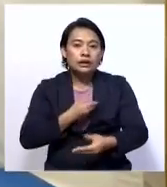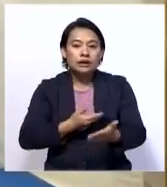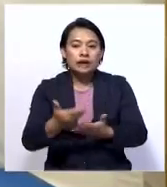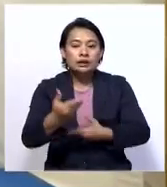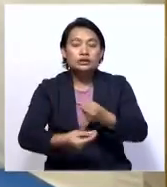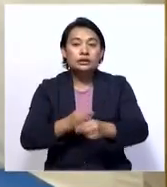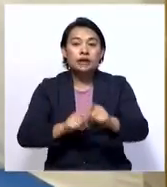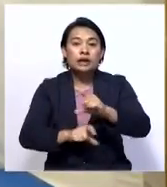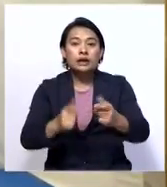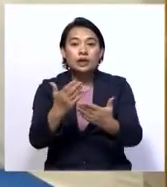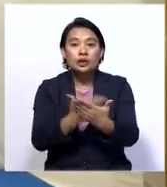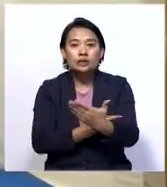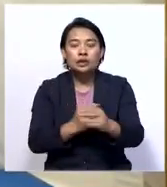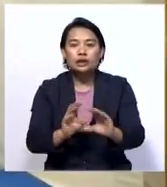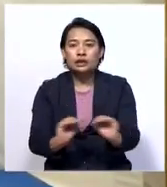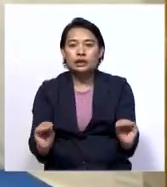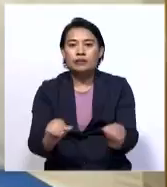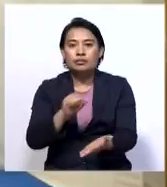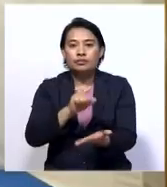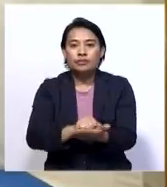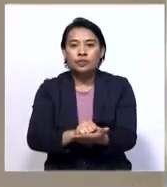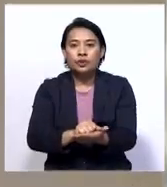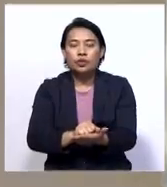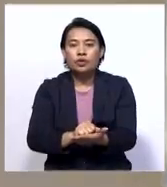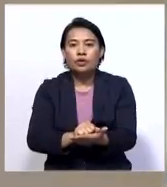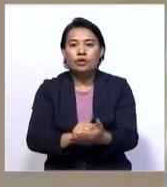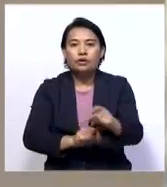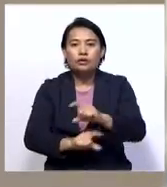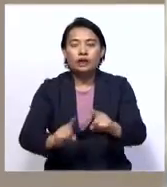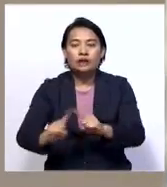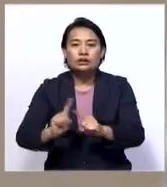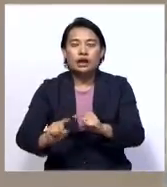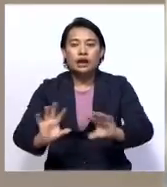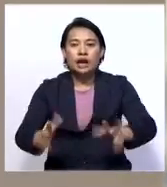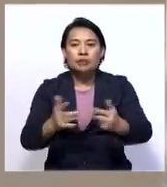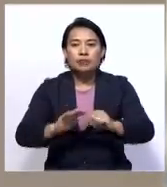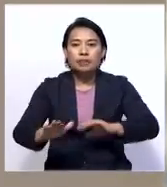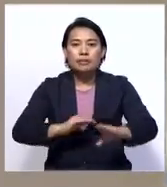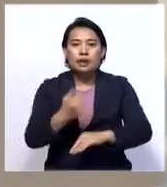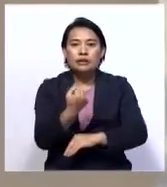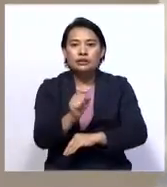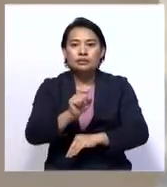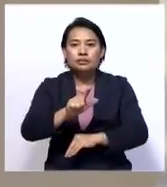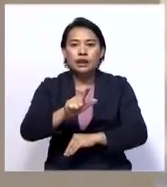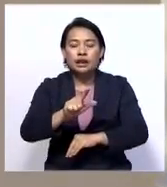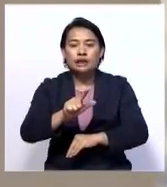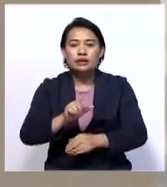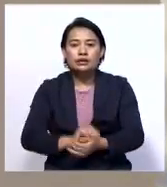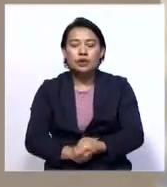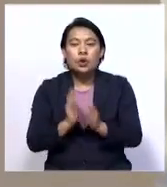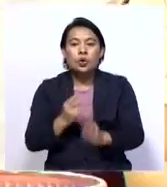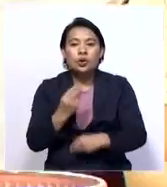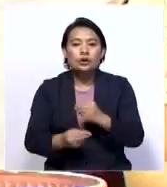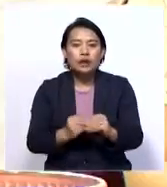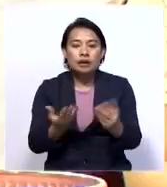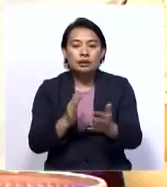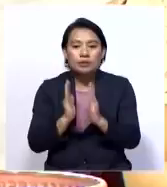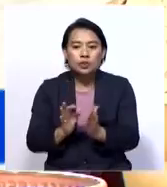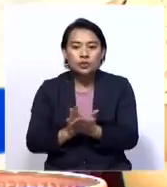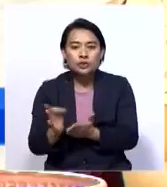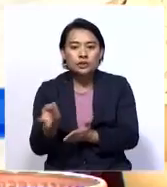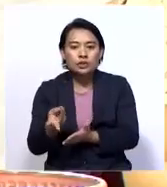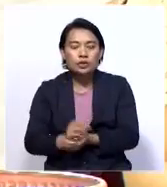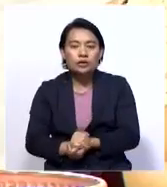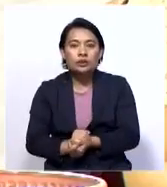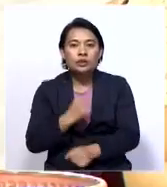ายลอตเตอรี่ค่ะค่อนข้างที่จะซบเซายอดจองสลากก็หายไปประมาณ10ล้านใบคือคนขายเนี่ยไม่ค่อยมีค่ะคนซื้อก็ไม่มากด้วย